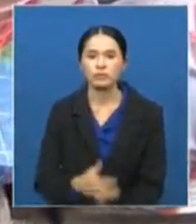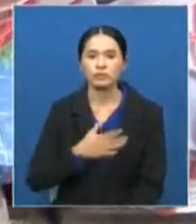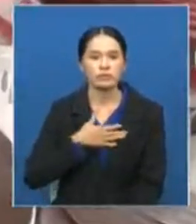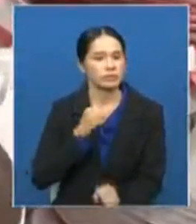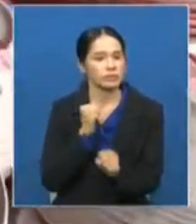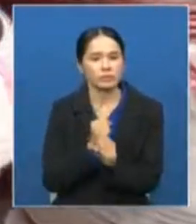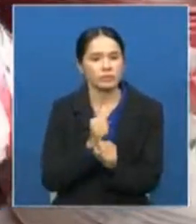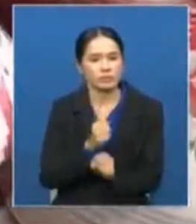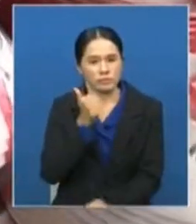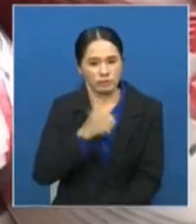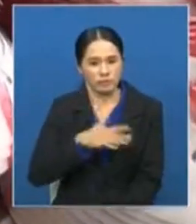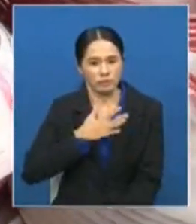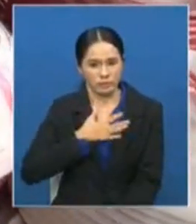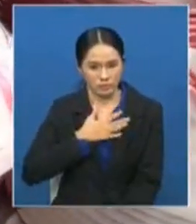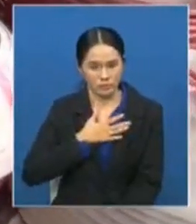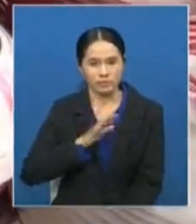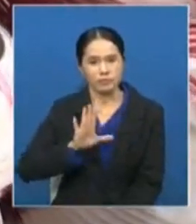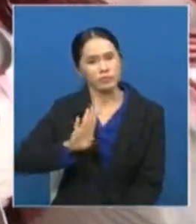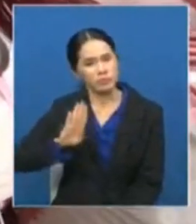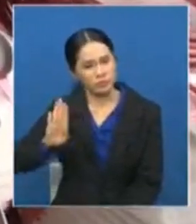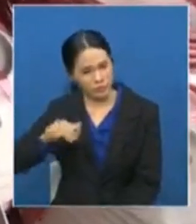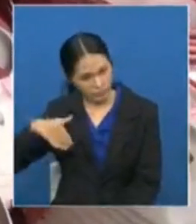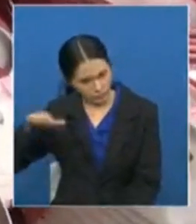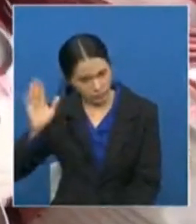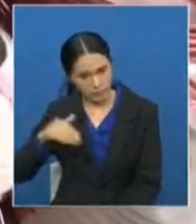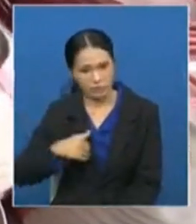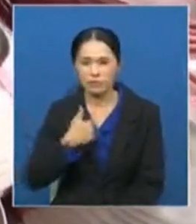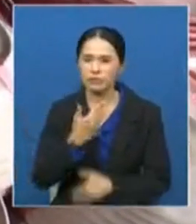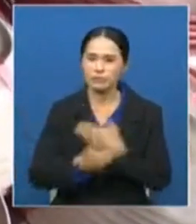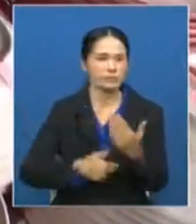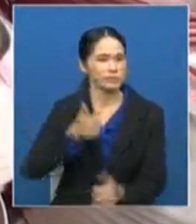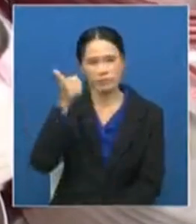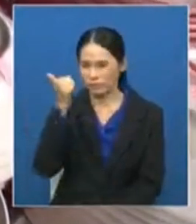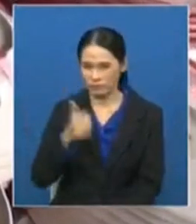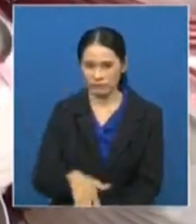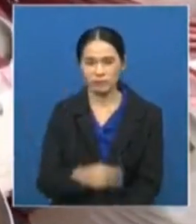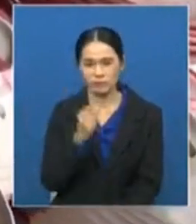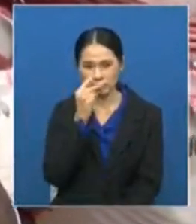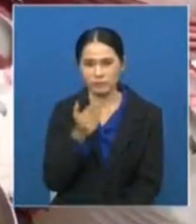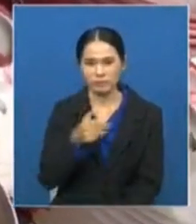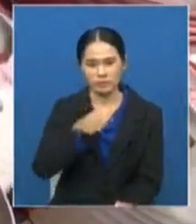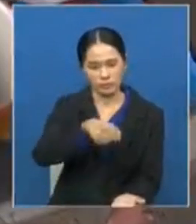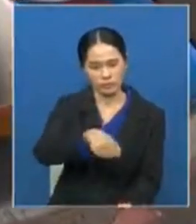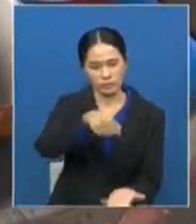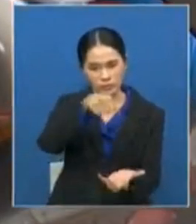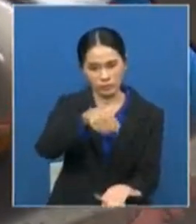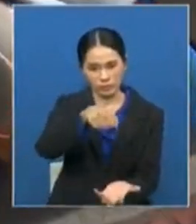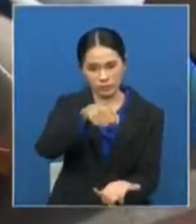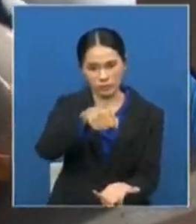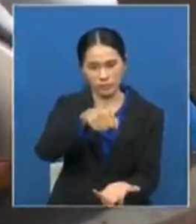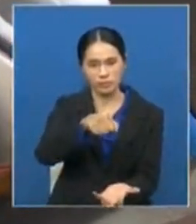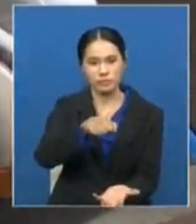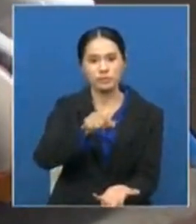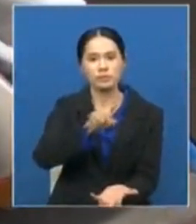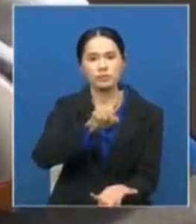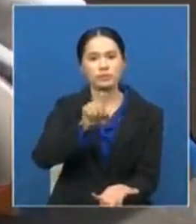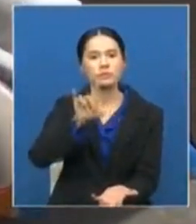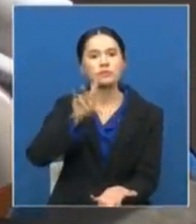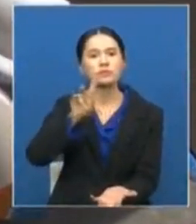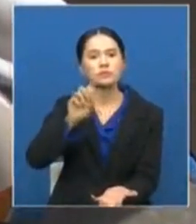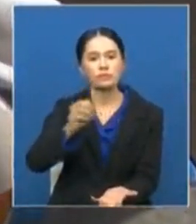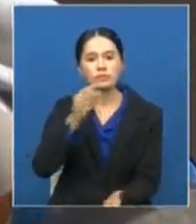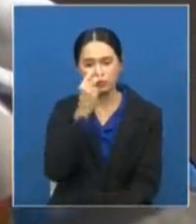ม่ได้ต้นทุนเราสูงกว่า5บาทและเราขาย5บาทไม่ได ้ดูเนี่ยเป็นแพ็คอย่างเงี้ยหรือใบละ170อย่างเงี้ย